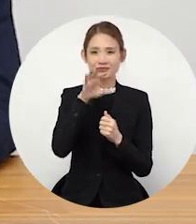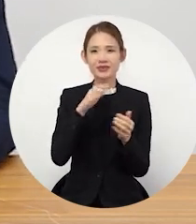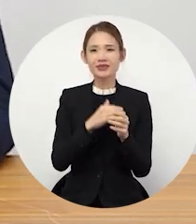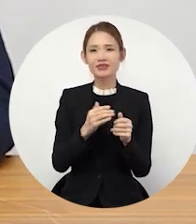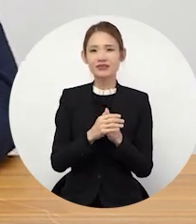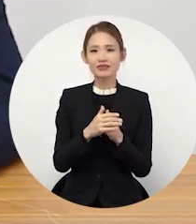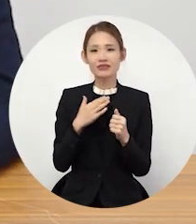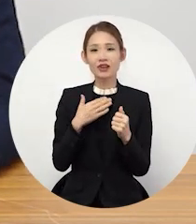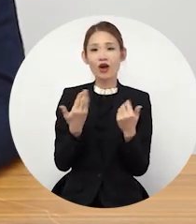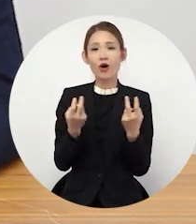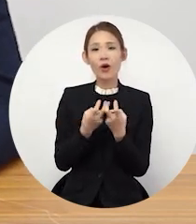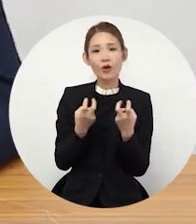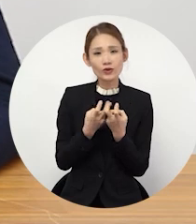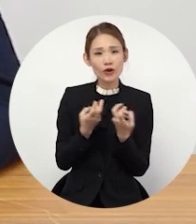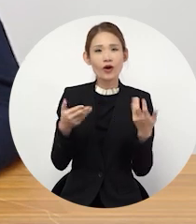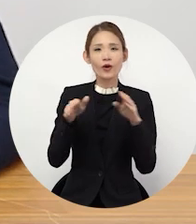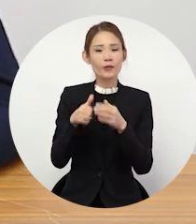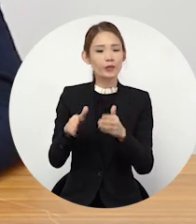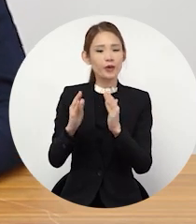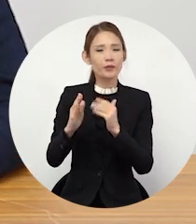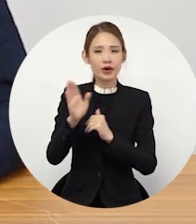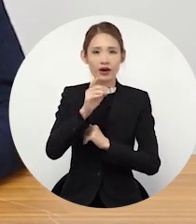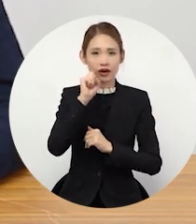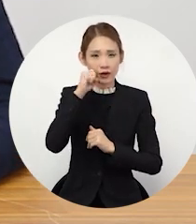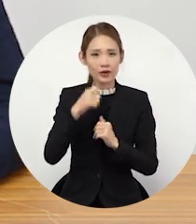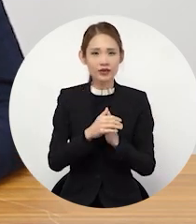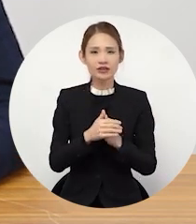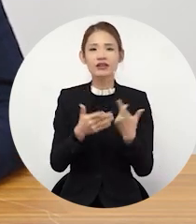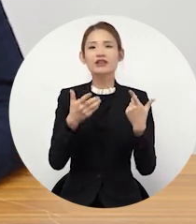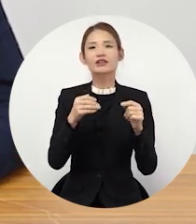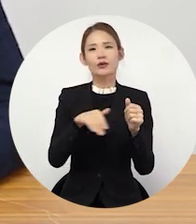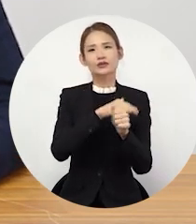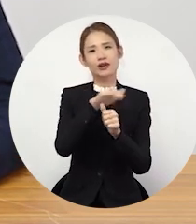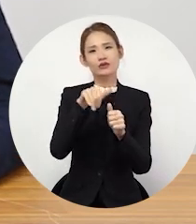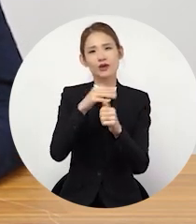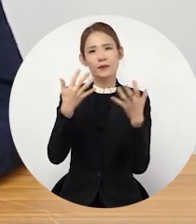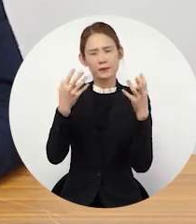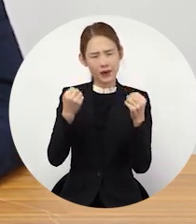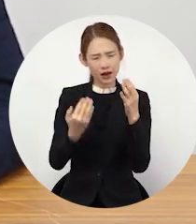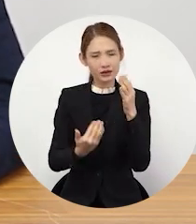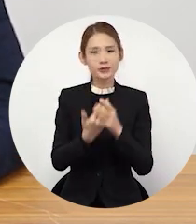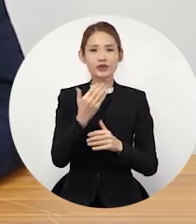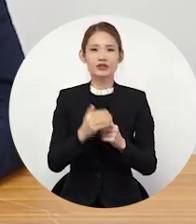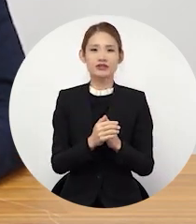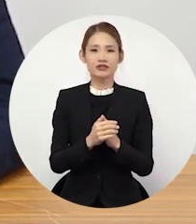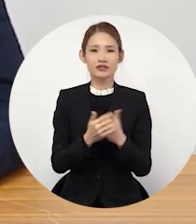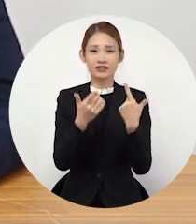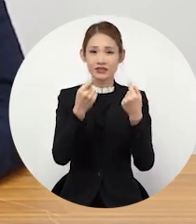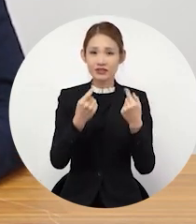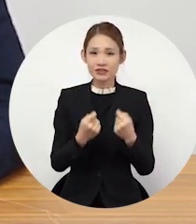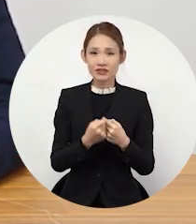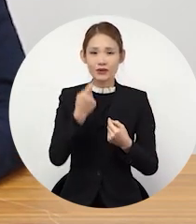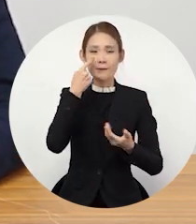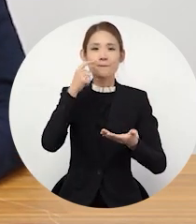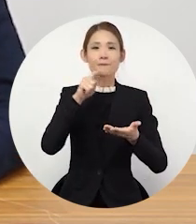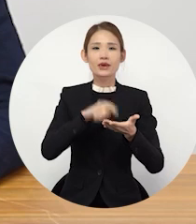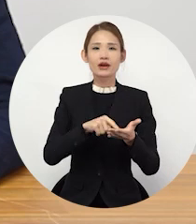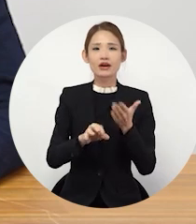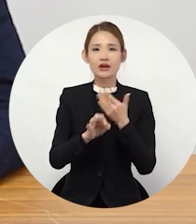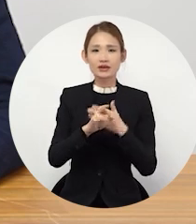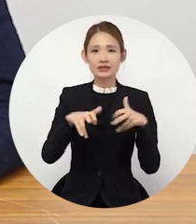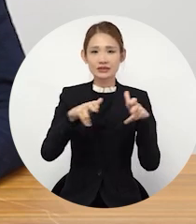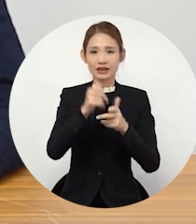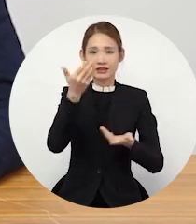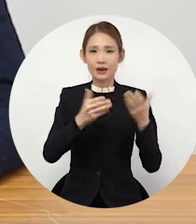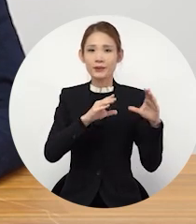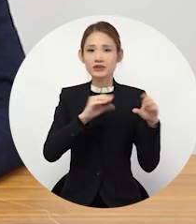어떻게- 말을? 내가 건물을 갑자기 지을 수도 없는 노릇이고. 자, 이런 상황들이 많이 발생을 하는데 네. 여러분들 이런 거 혹시